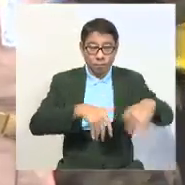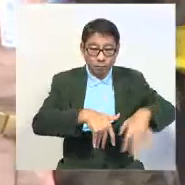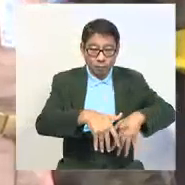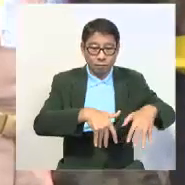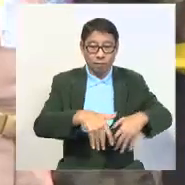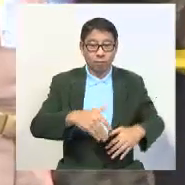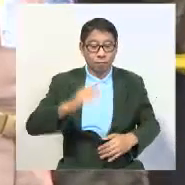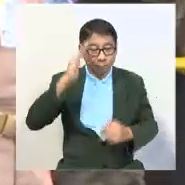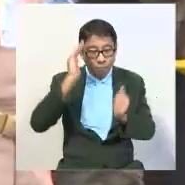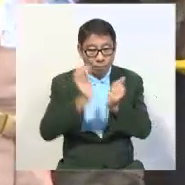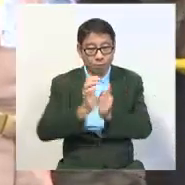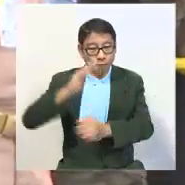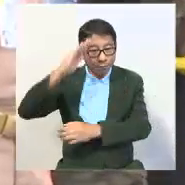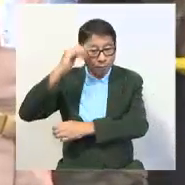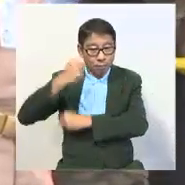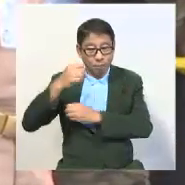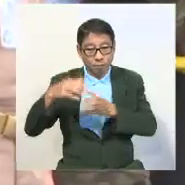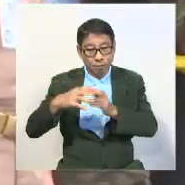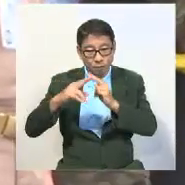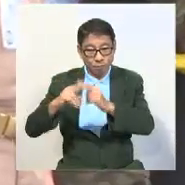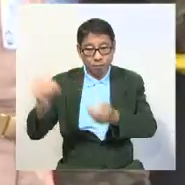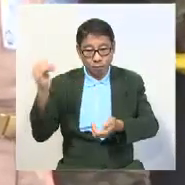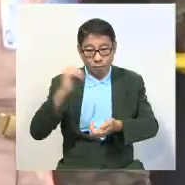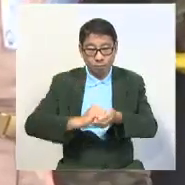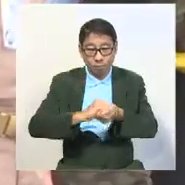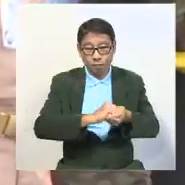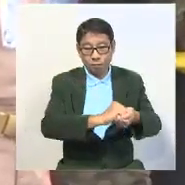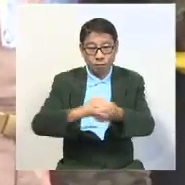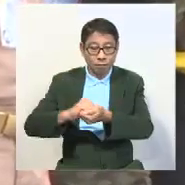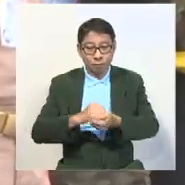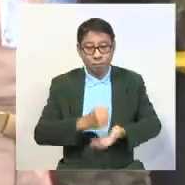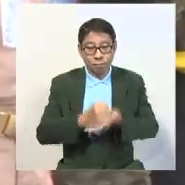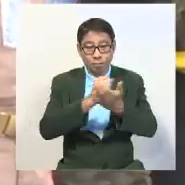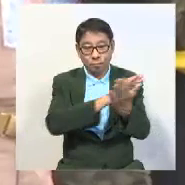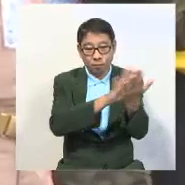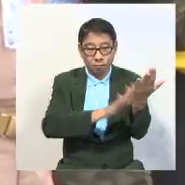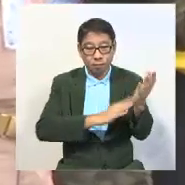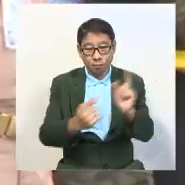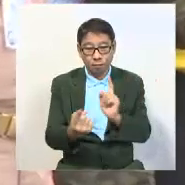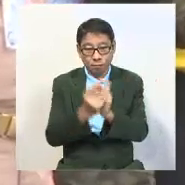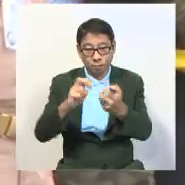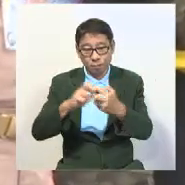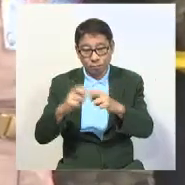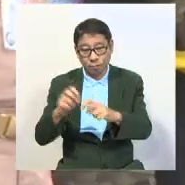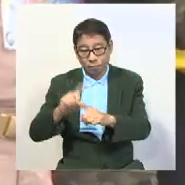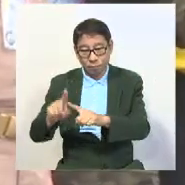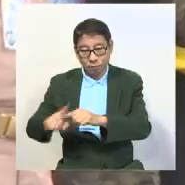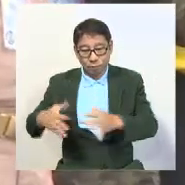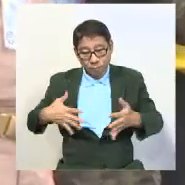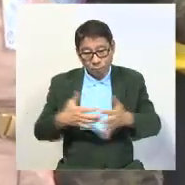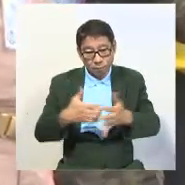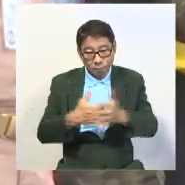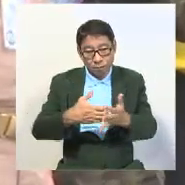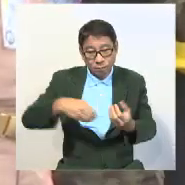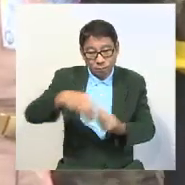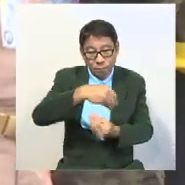คประชาชนเอกชนต้องช่วยกันในทุกมิตินะครับในสถานการณ์ที่ประเทศของเรานั้นก็เผชิญสถานการณ์หลายอย่างด้วยกันไม่ว่าจะเรื่องของเศรษฐ